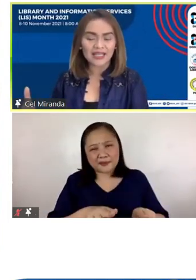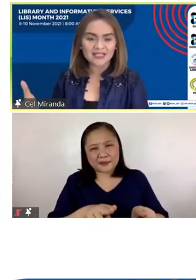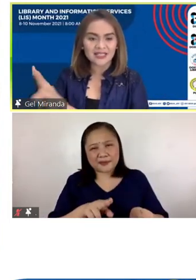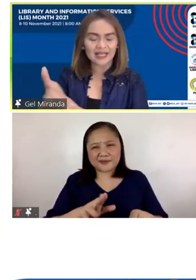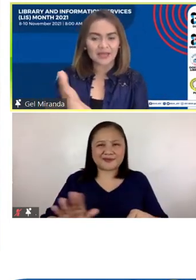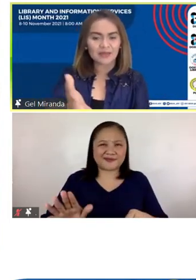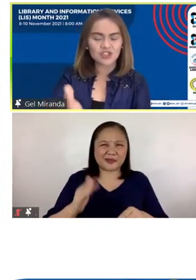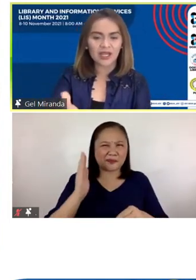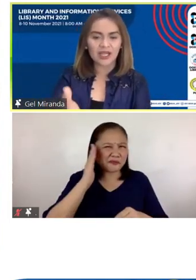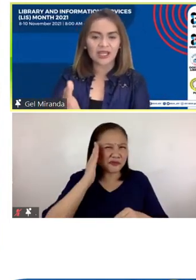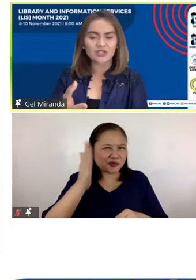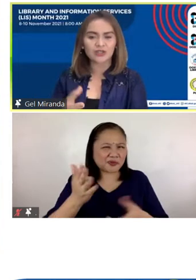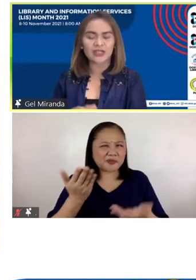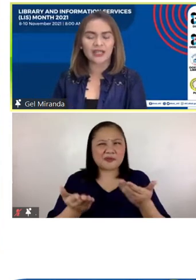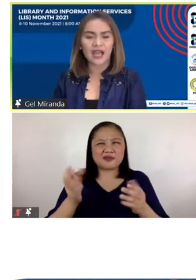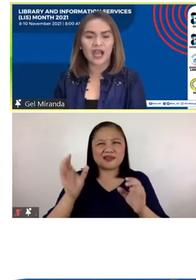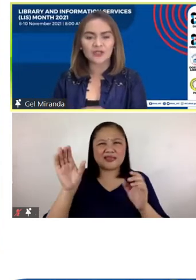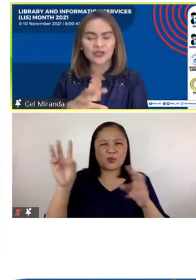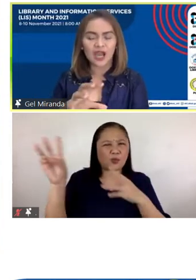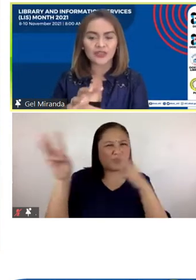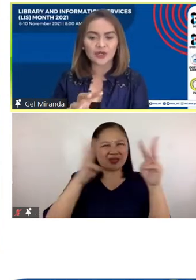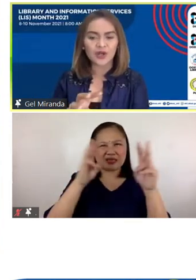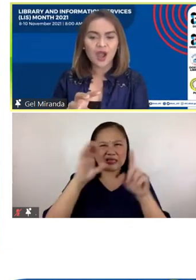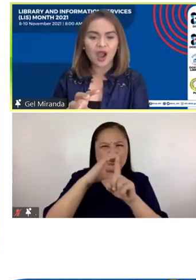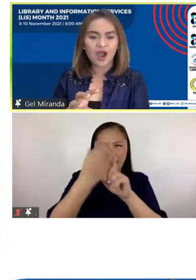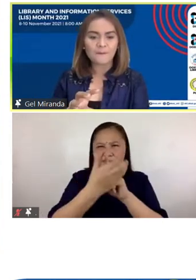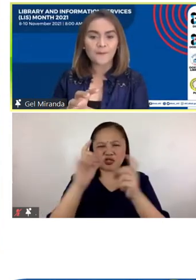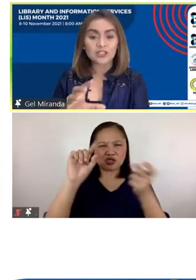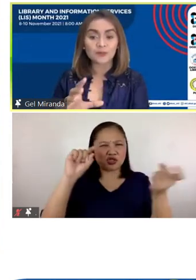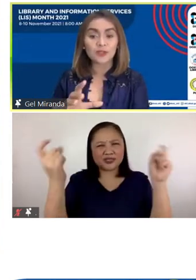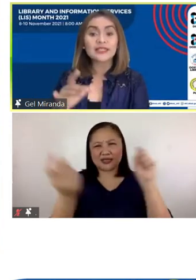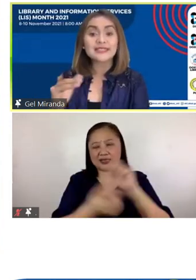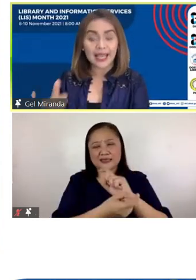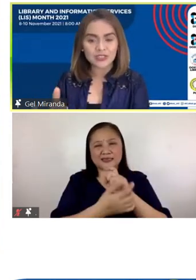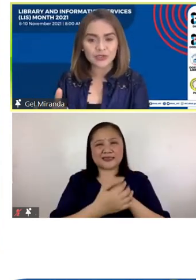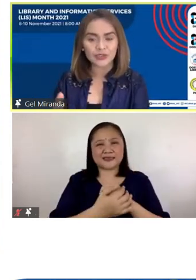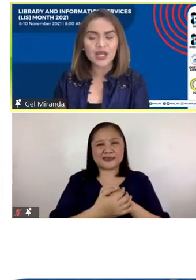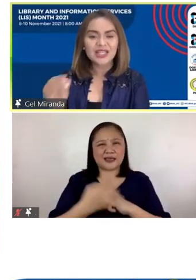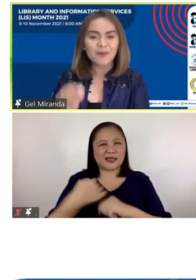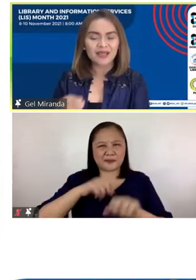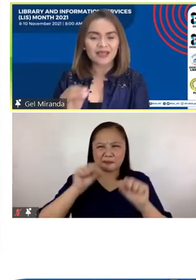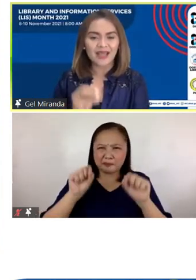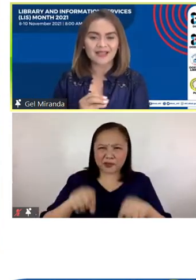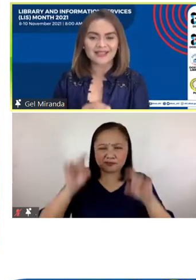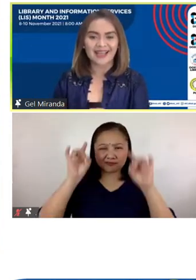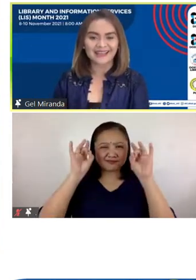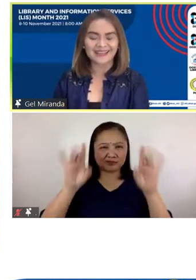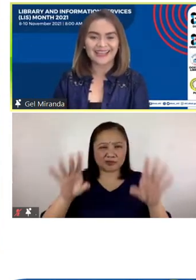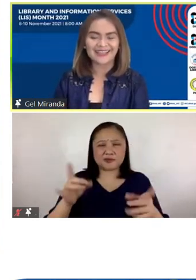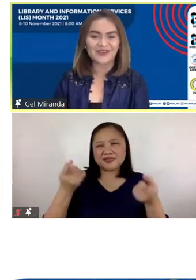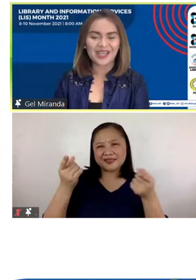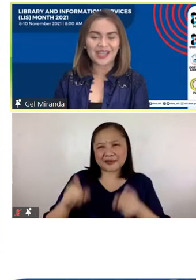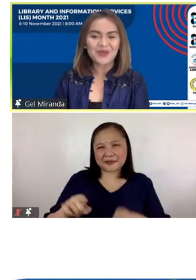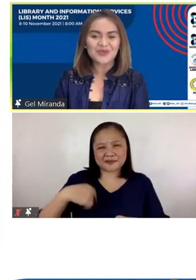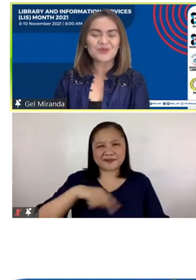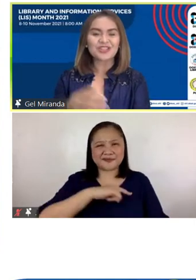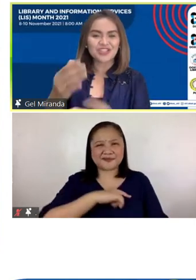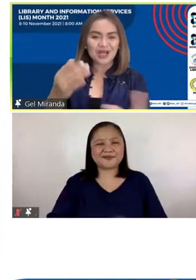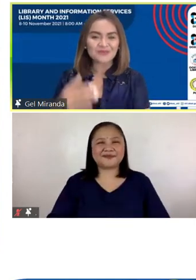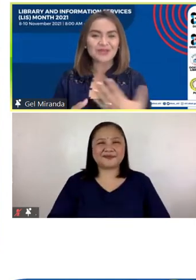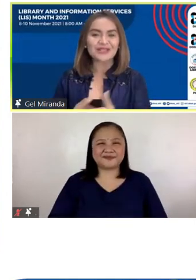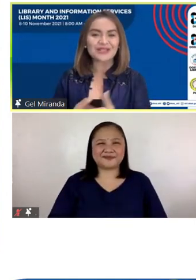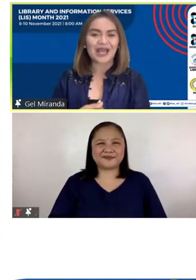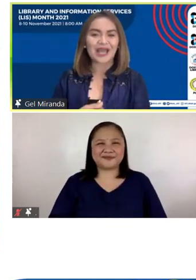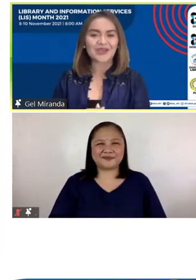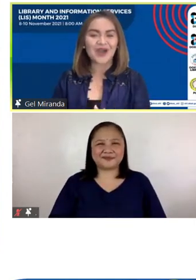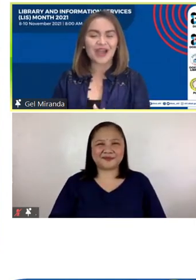kanilaunan, let's say climate change and other possible disaster na mangyayari sa atin. Okay? So